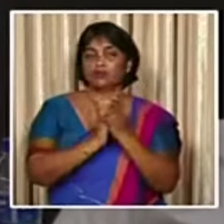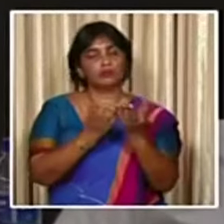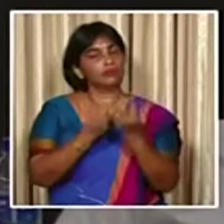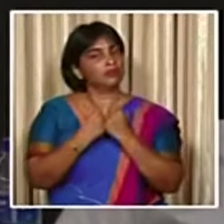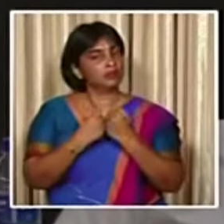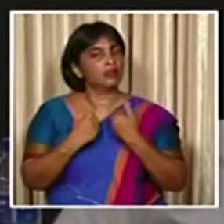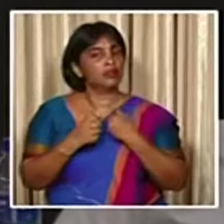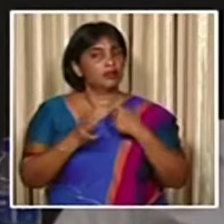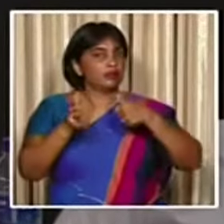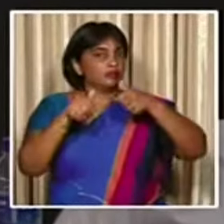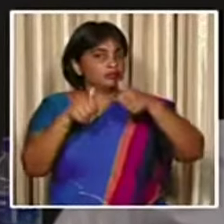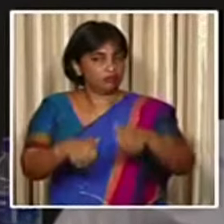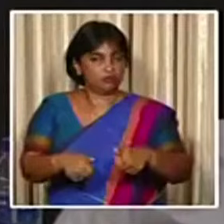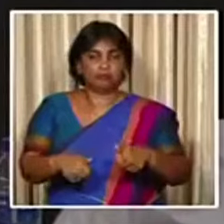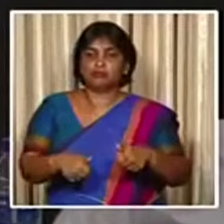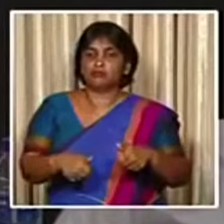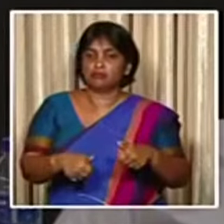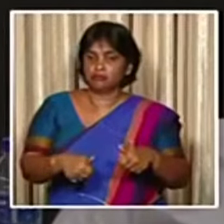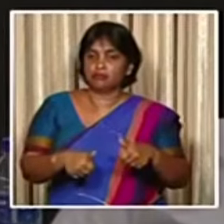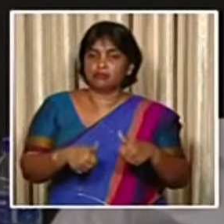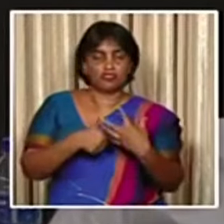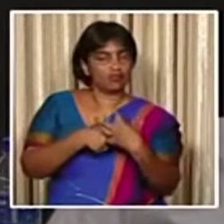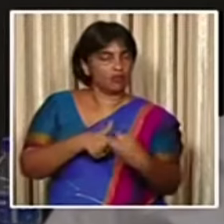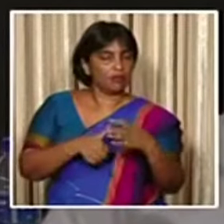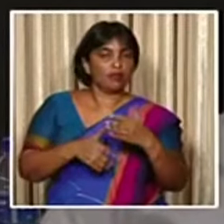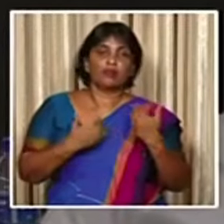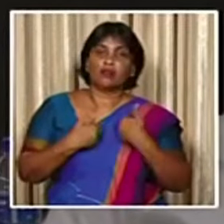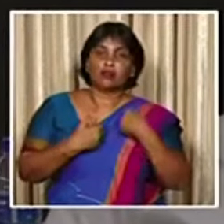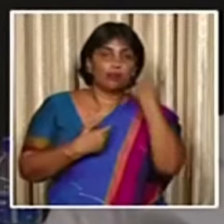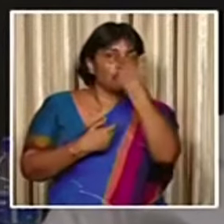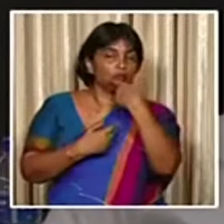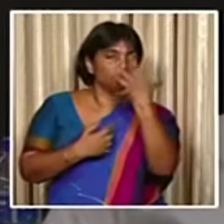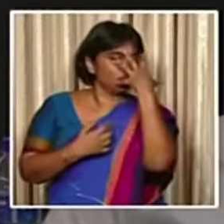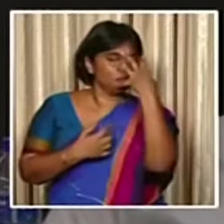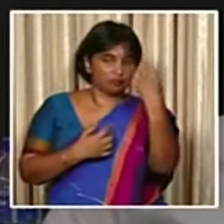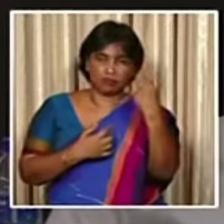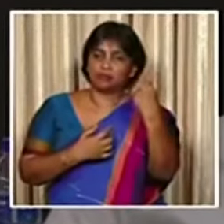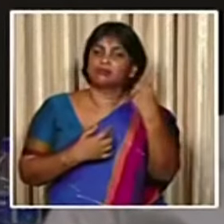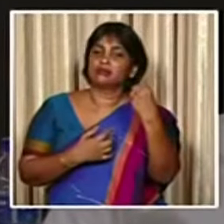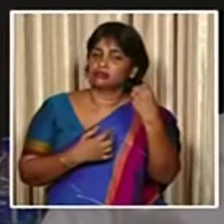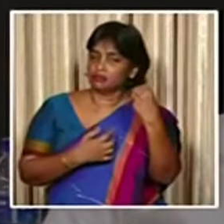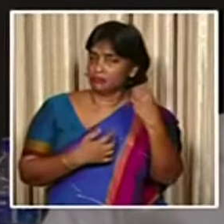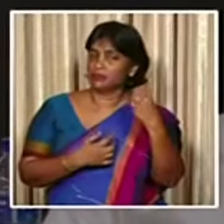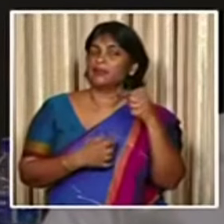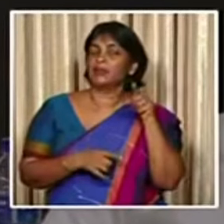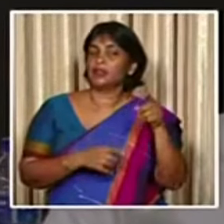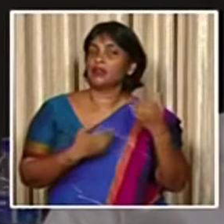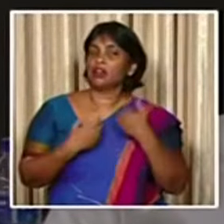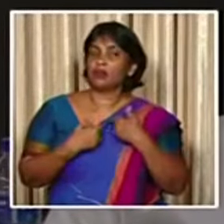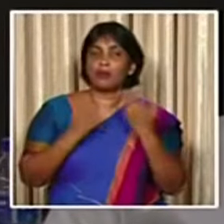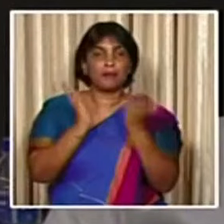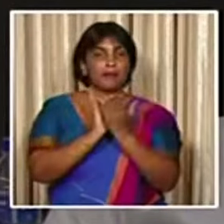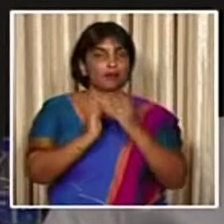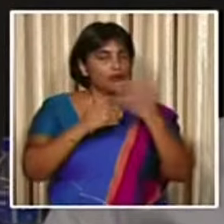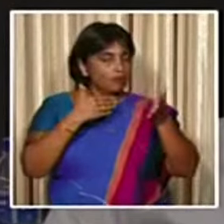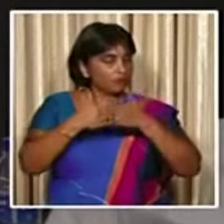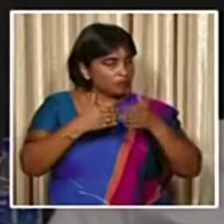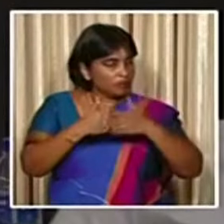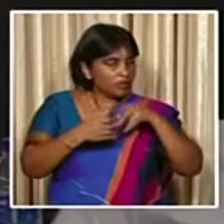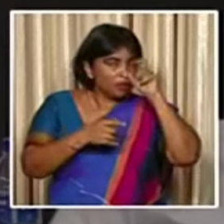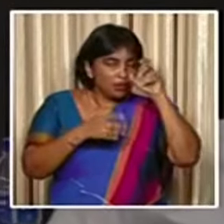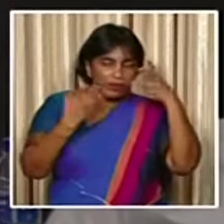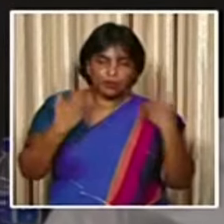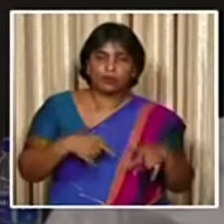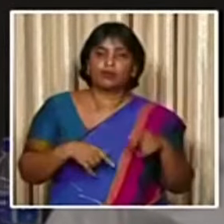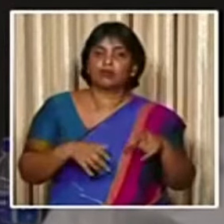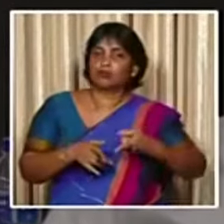යනවා. අපේ ෆින්ගර් ප්‍රින්ට් එක ඒගොල්ලෝ ස්කෑන් කරනවා. අපේ මූණ ෆොටෝ එකක් ගන්න අය ස්කෑන් කරනවා. අපේ ඩොකියුමන්ට් හරිද කියලා බලලා